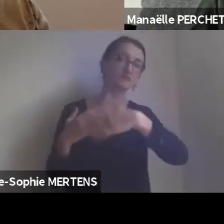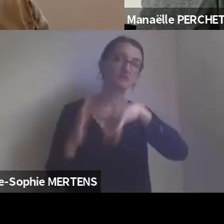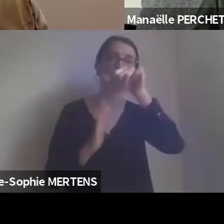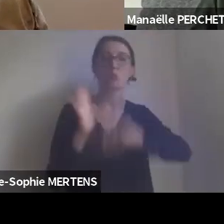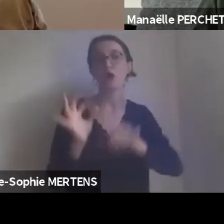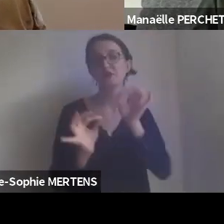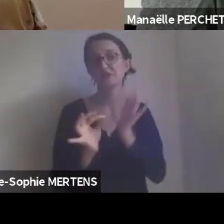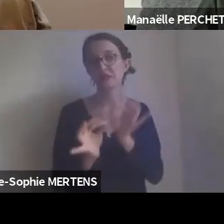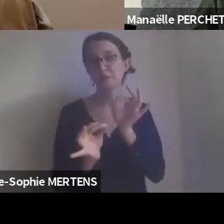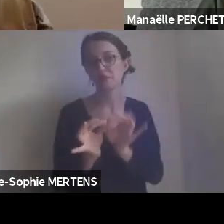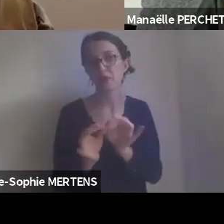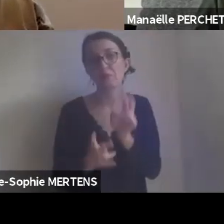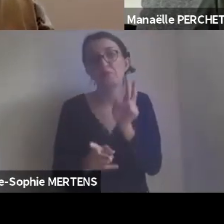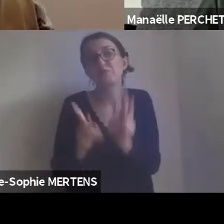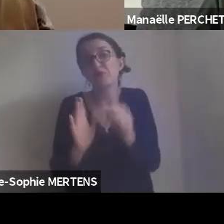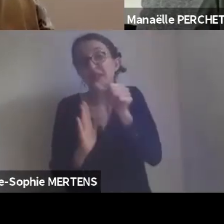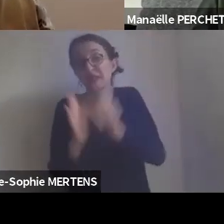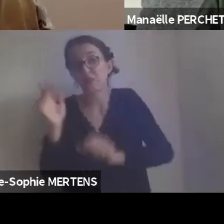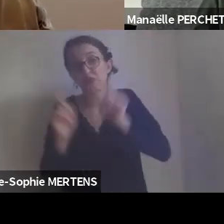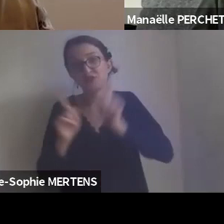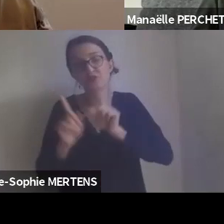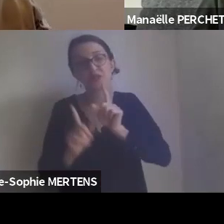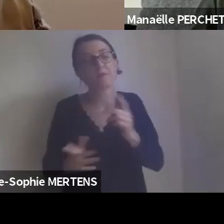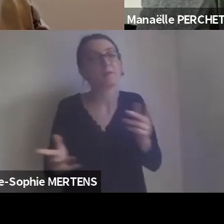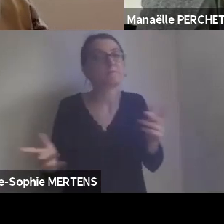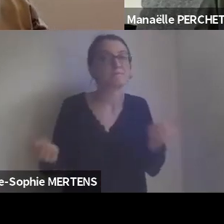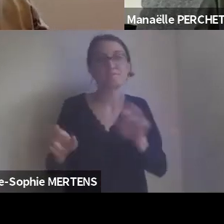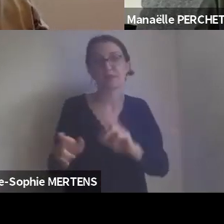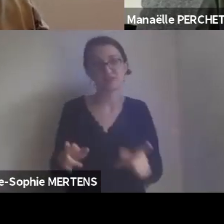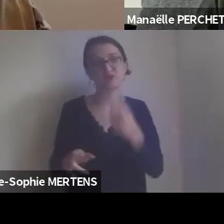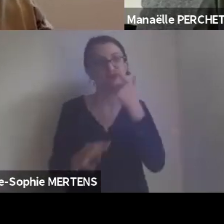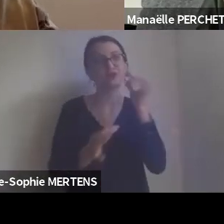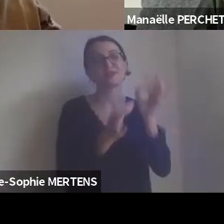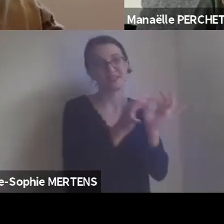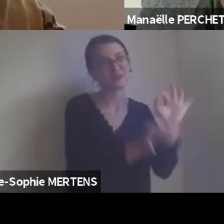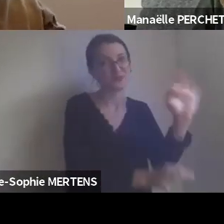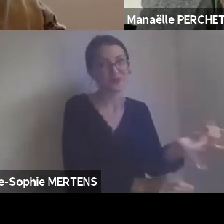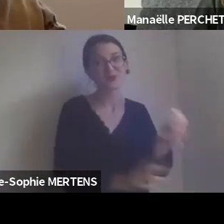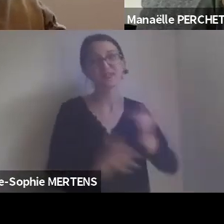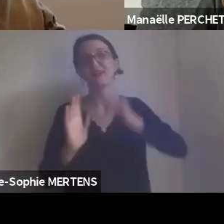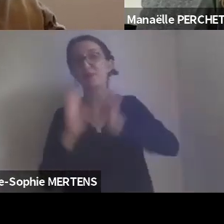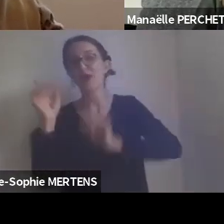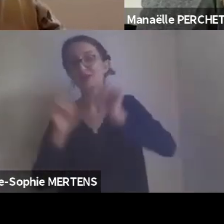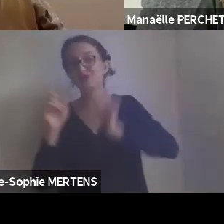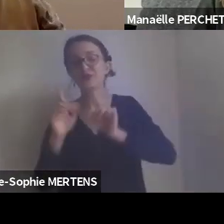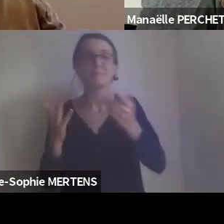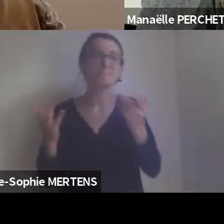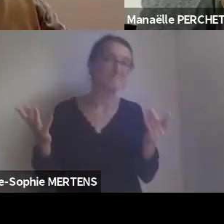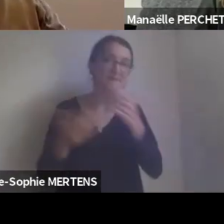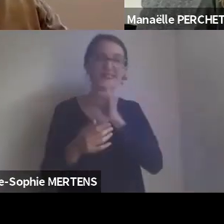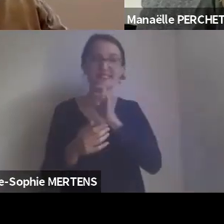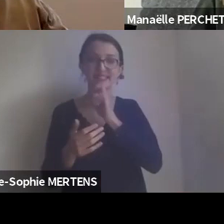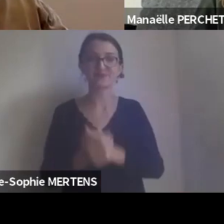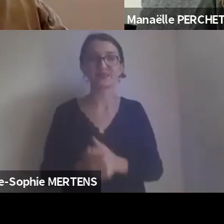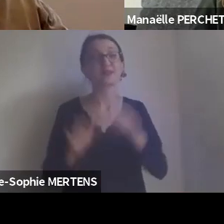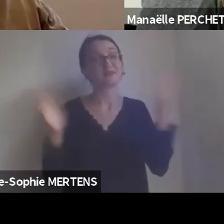septembre, peut-être un mois de juillet, mais ce n'est pas certain. Septembre est plus certain. Donc, voilà, d'ici là, on vous remercie tous pour votre participation